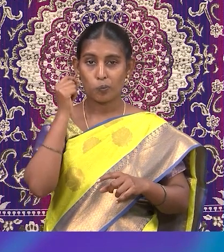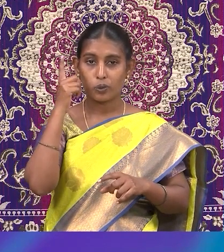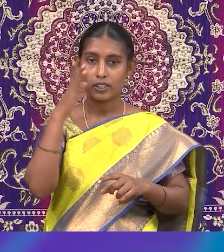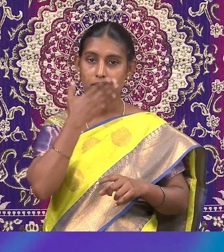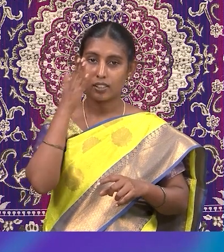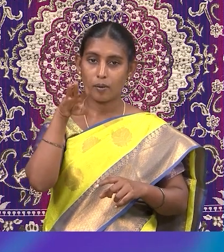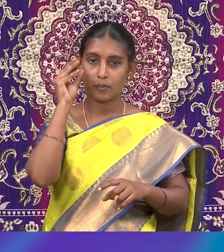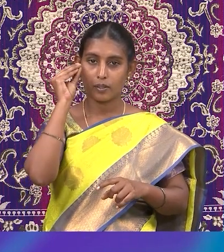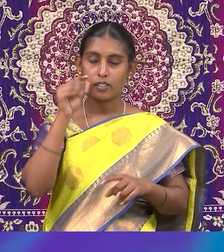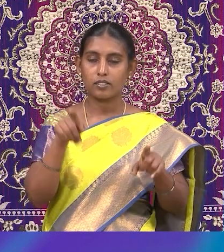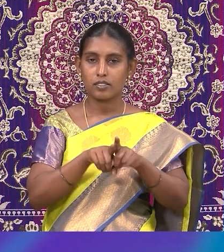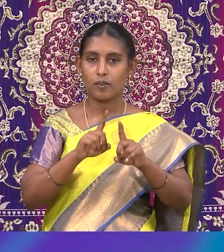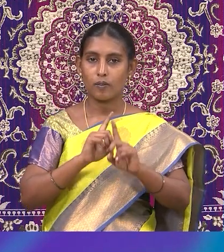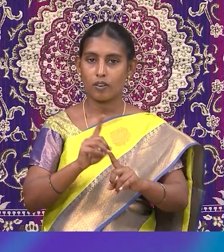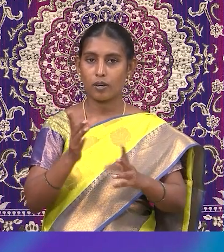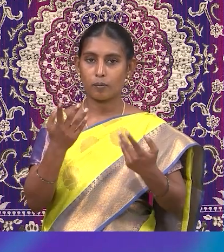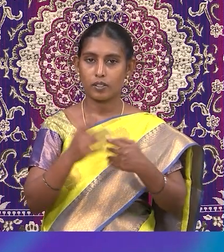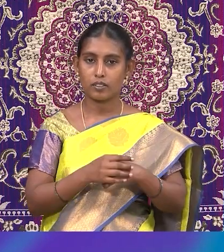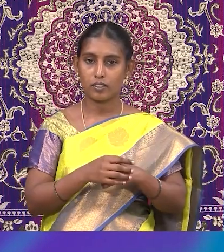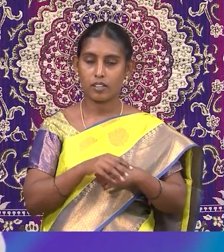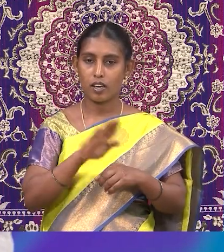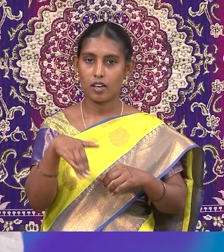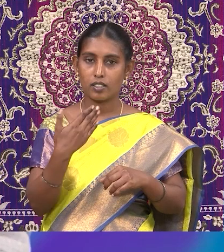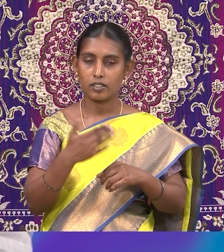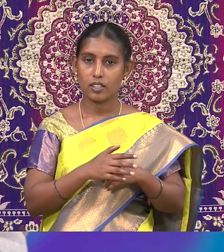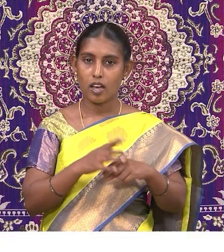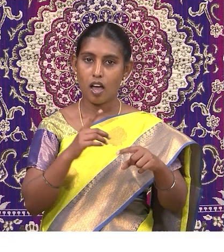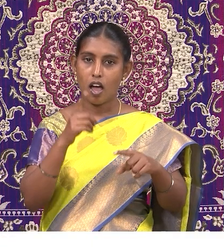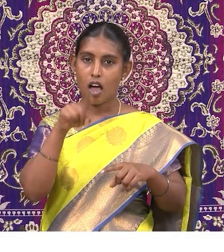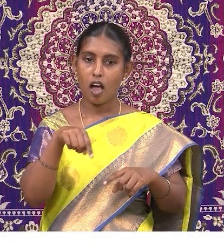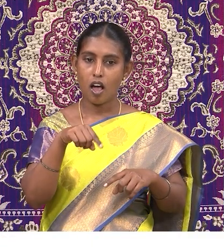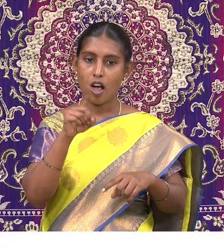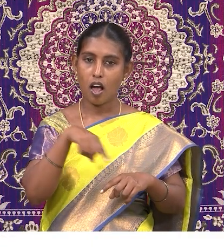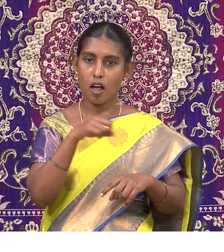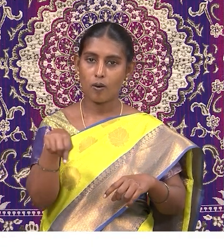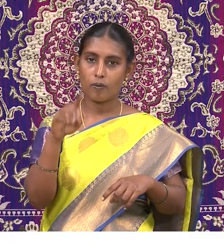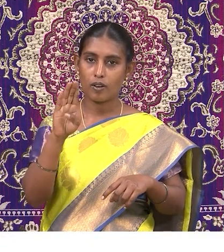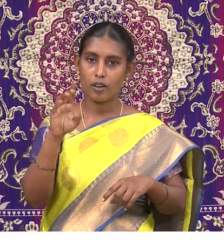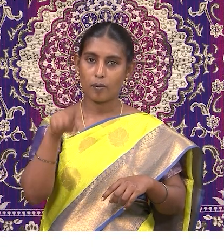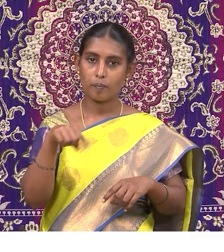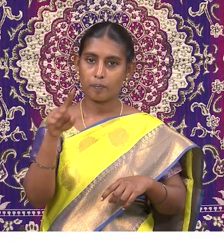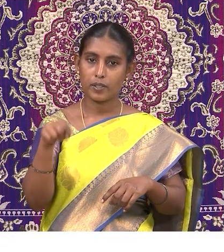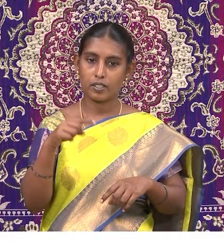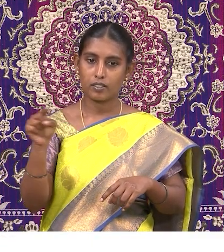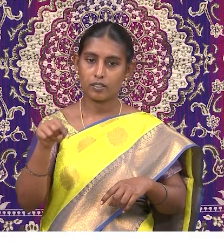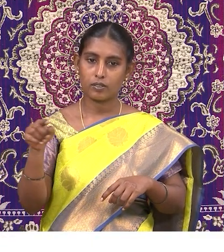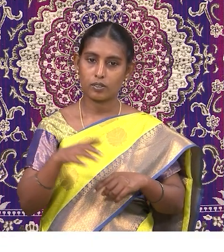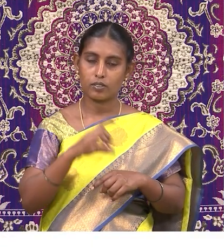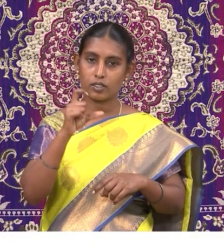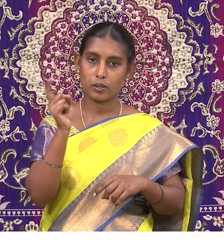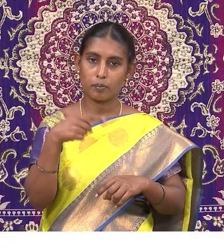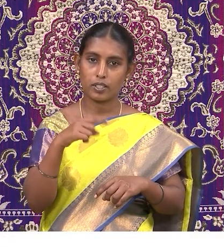புரிகின்றதோ அதை நாங்கள் ஃபாலோ பண்ணலாம். அடுத்தது ஆல்ஃபா பீட்டா பார்க்கலாமே. சி பை ஏ நமக்கு தெரிஞ்ச விஷயம் தானே. சி என்ன